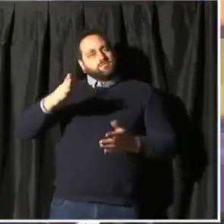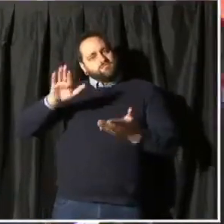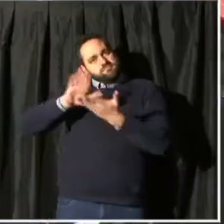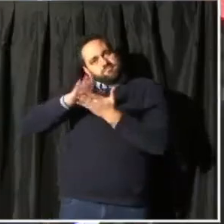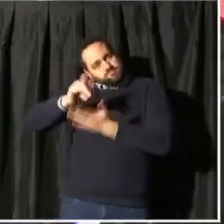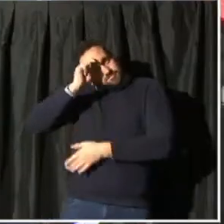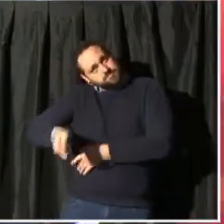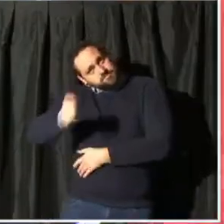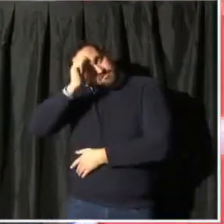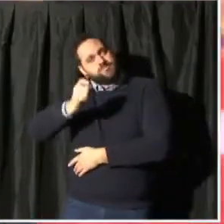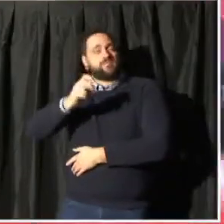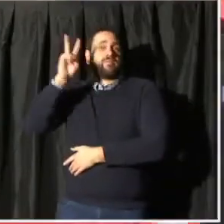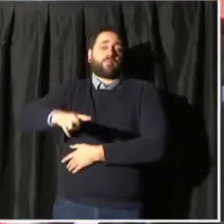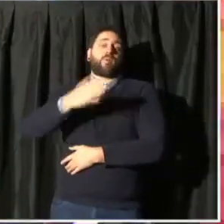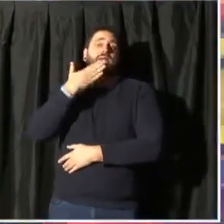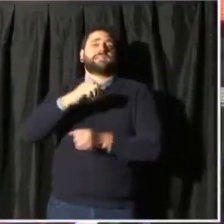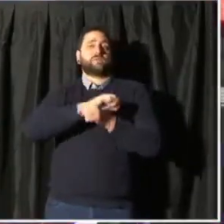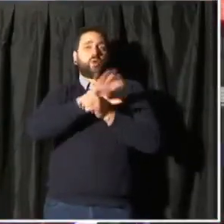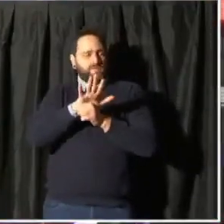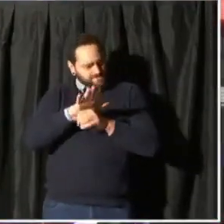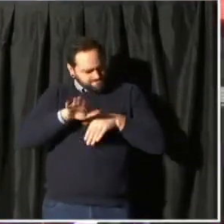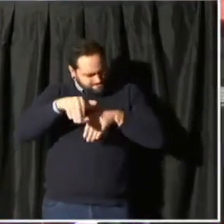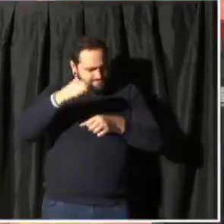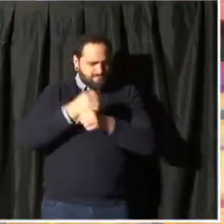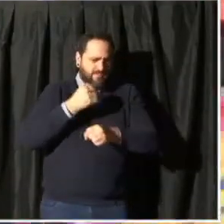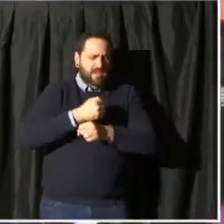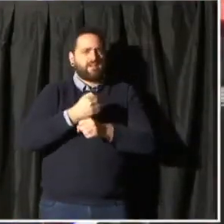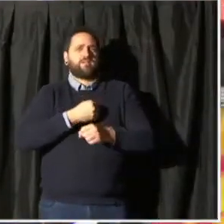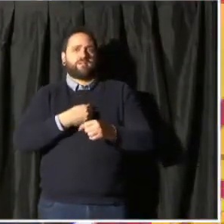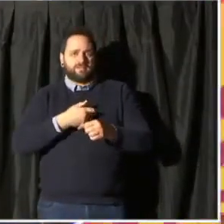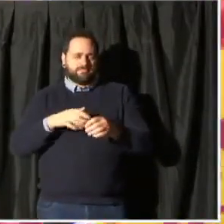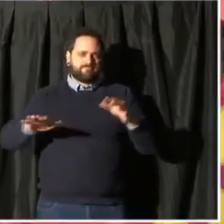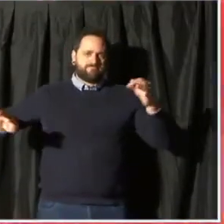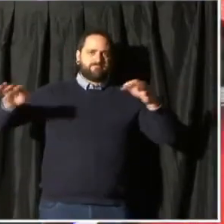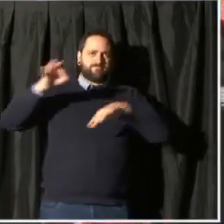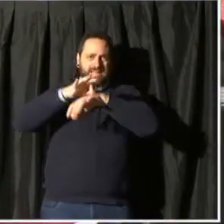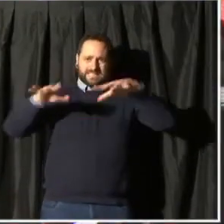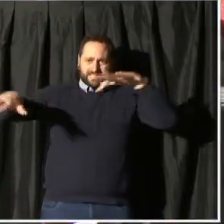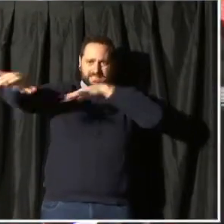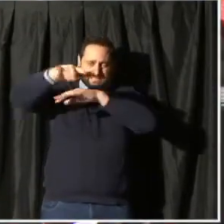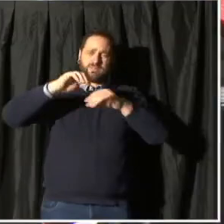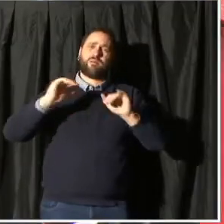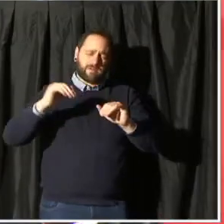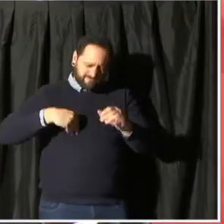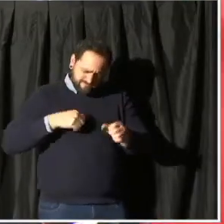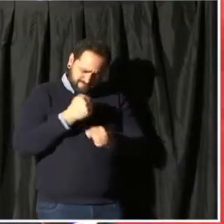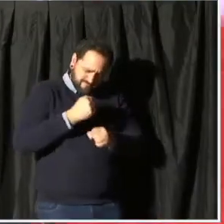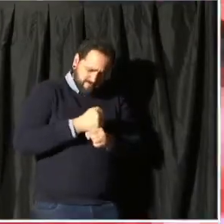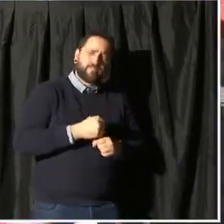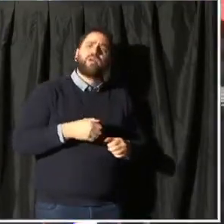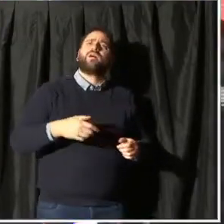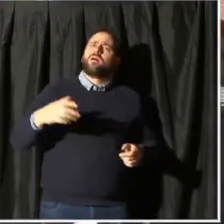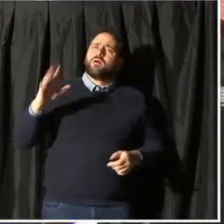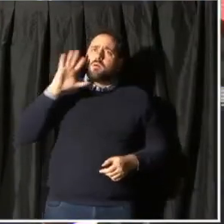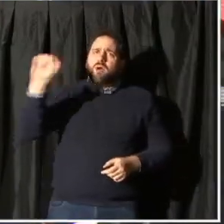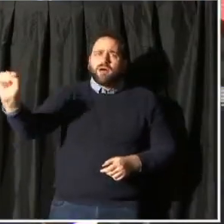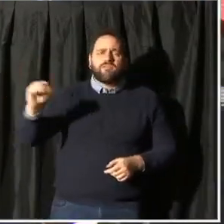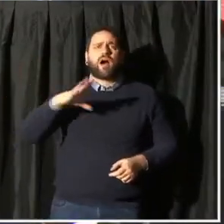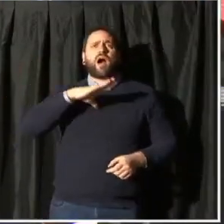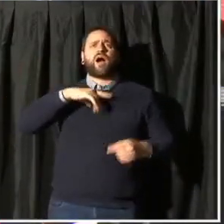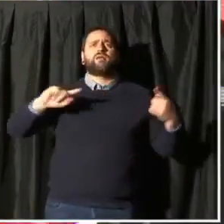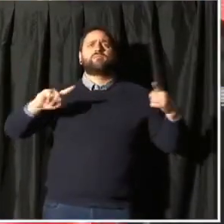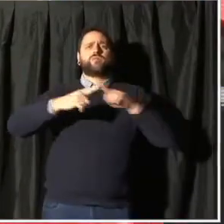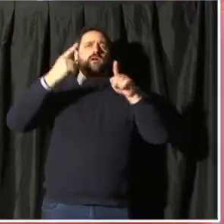fait on a appris aussi qu'ils avaient un plan un plan bompard à carrefour avec ses vingt mille suppressions d'emplois et la location-gérance